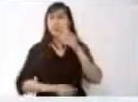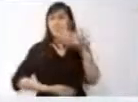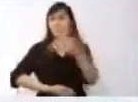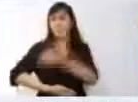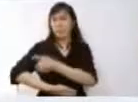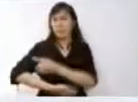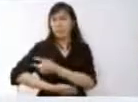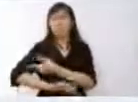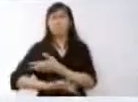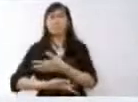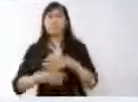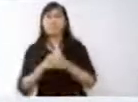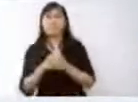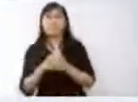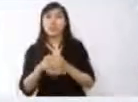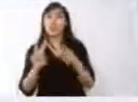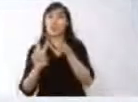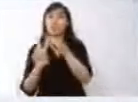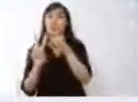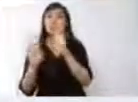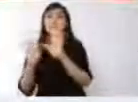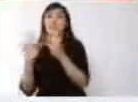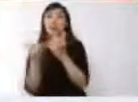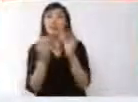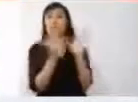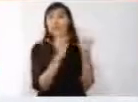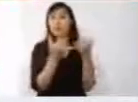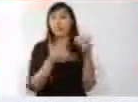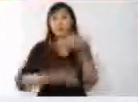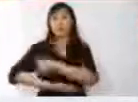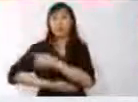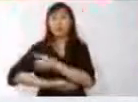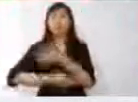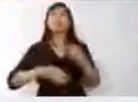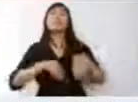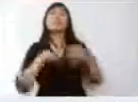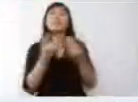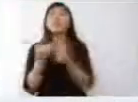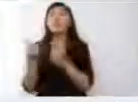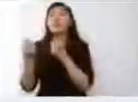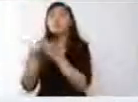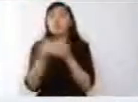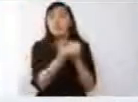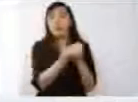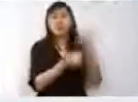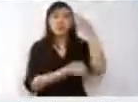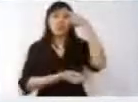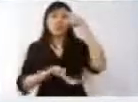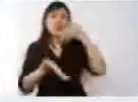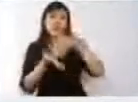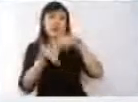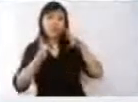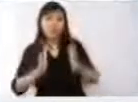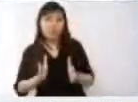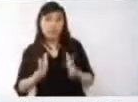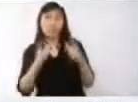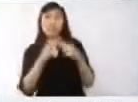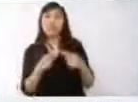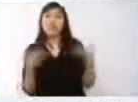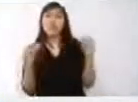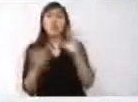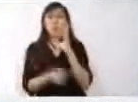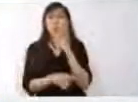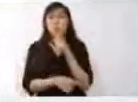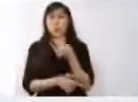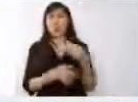Ang Dole din po, nagkaroon ng yung ACAP program po nila na marami rin pong nabigyan ng tulong na ating